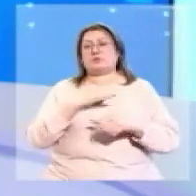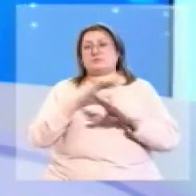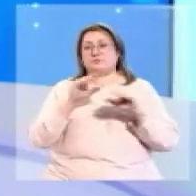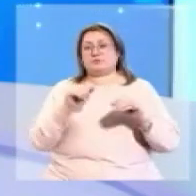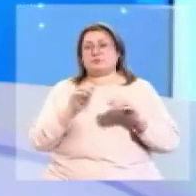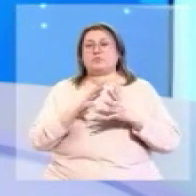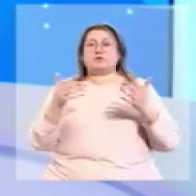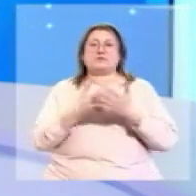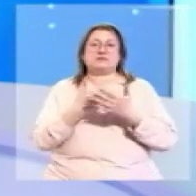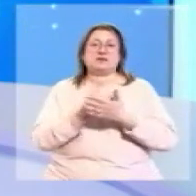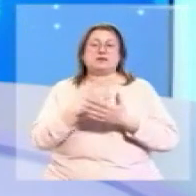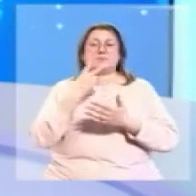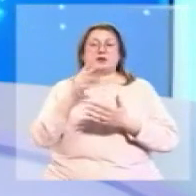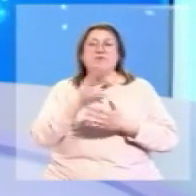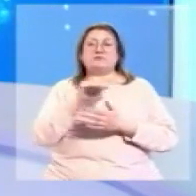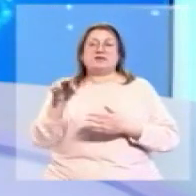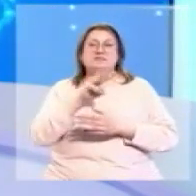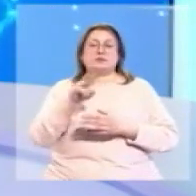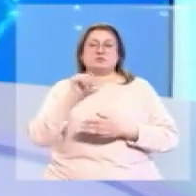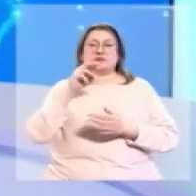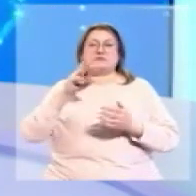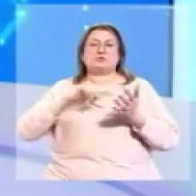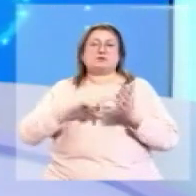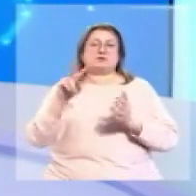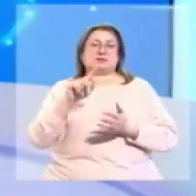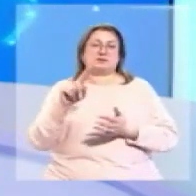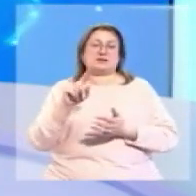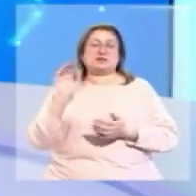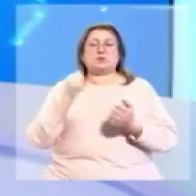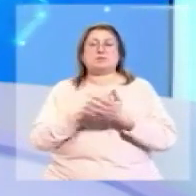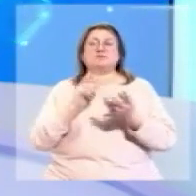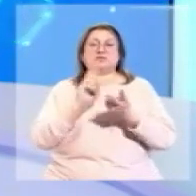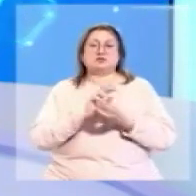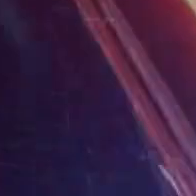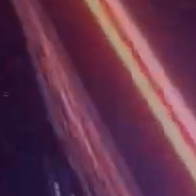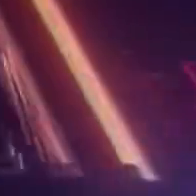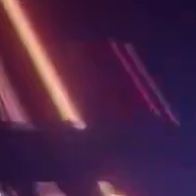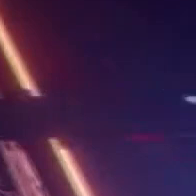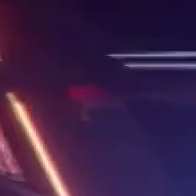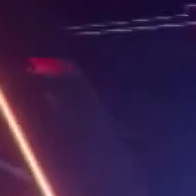все. Больше новостей на нашем официальном сайте kustanaitv.kz. До встречи в эфире.